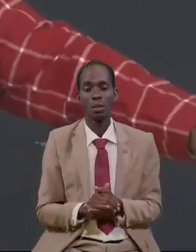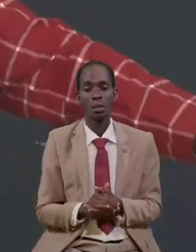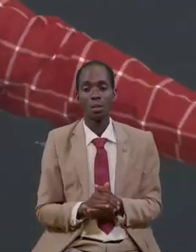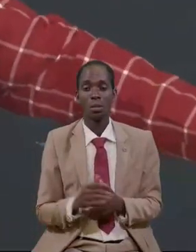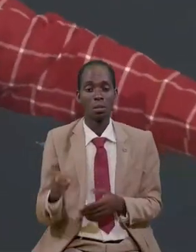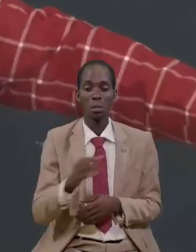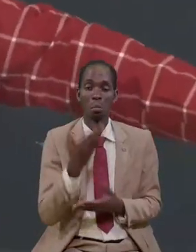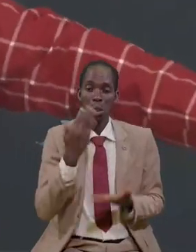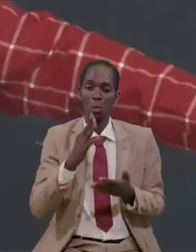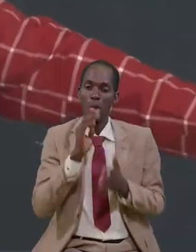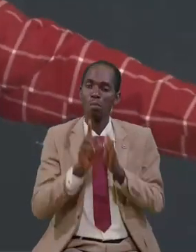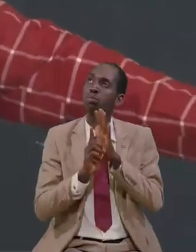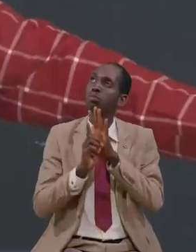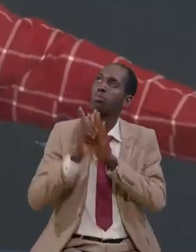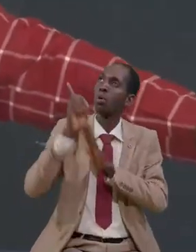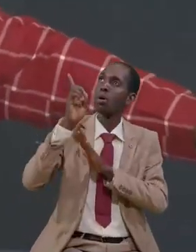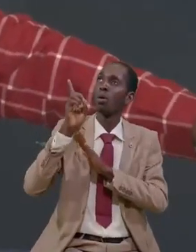ils sont comme des jouets.